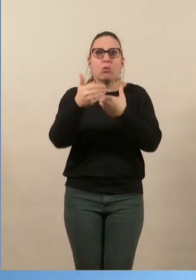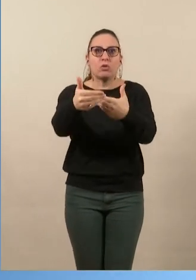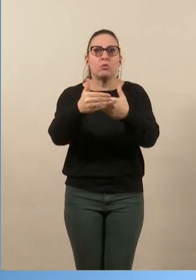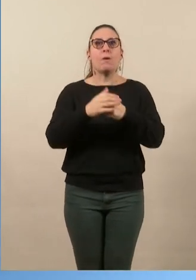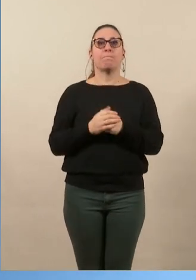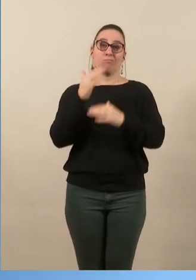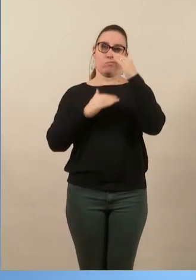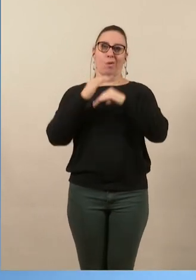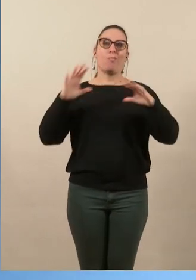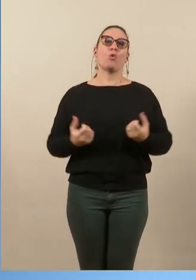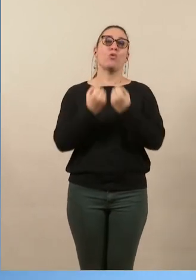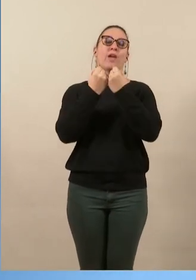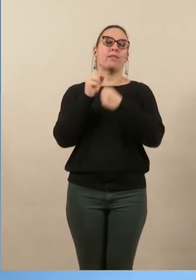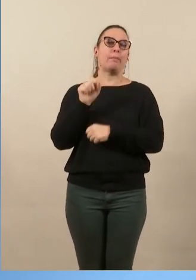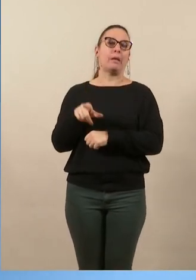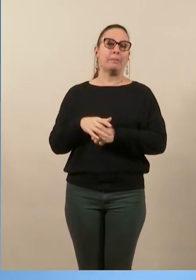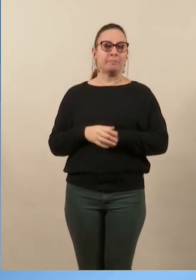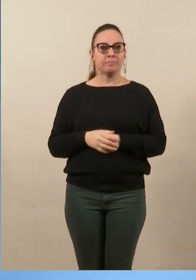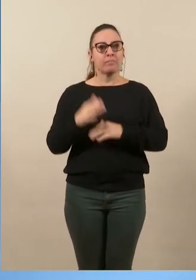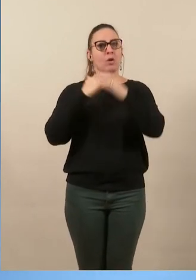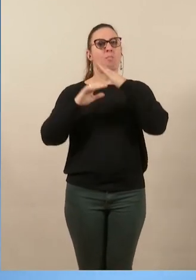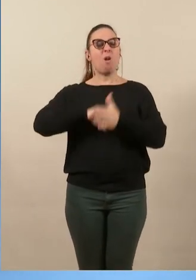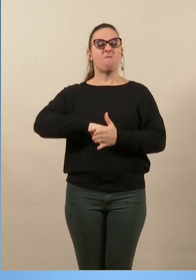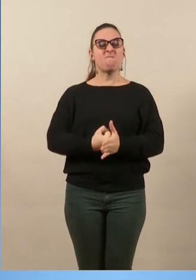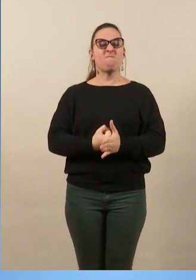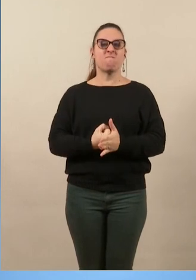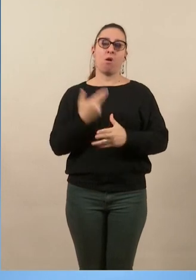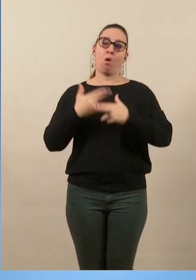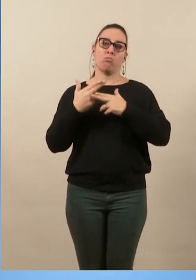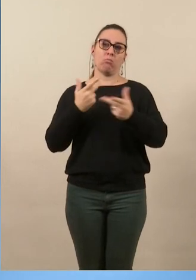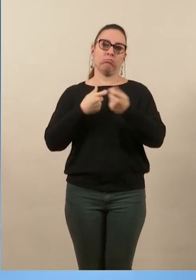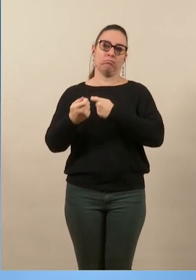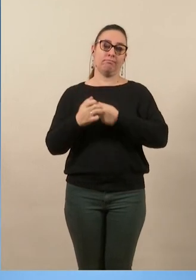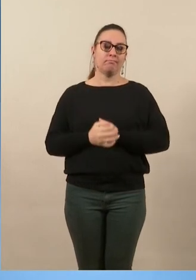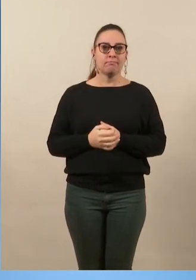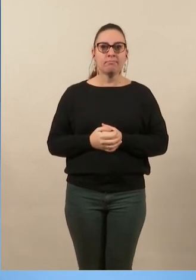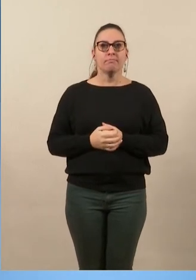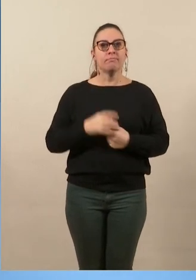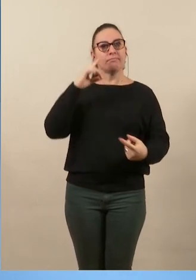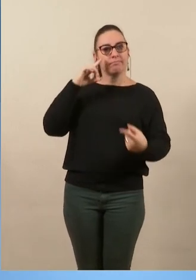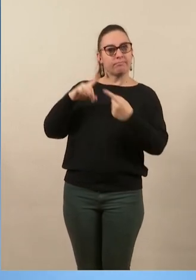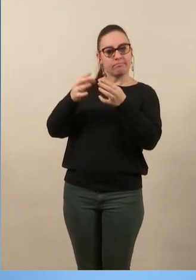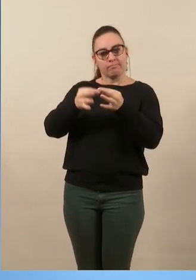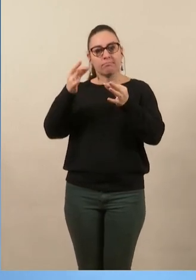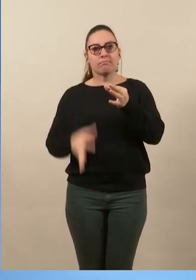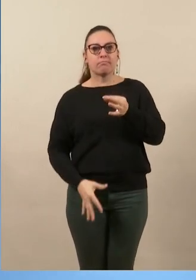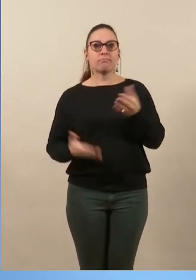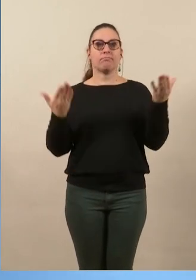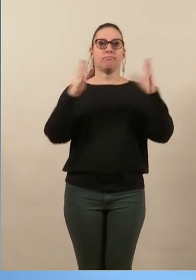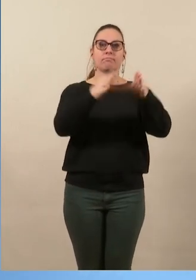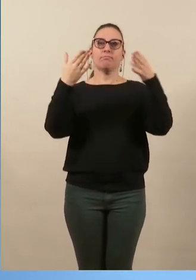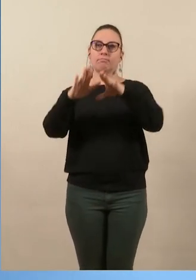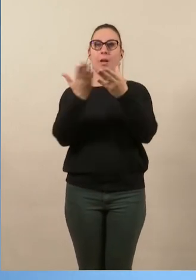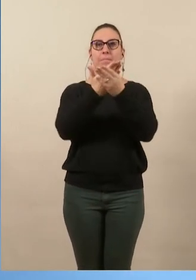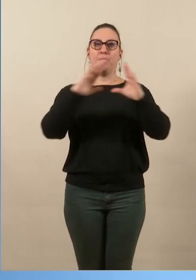fameux plan de sauvegarde qui n'est qu'un plan d'austérité mal nommé à dessin et qui aboutit notamment à la fermeture de deux